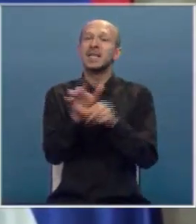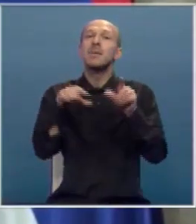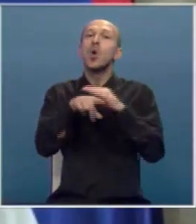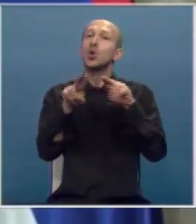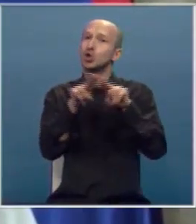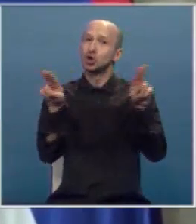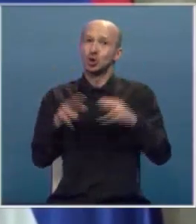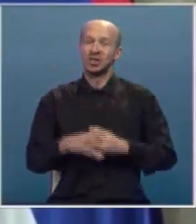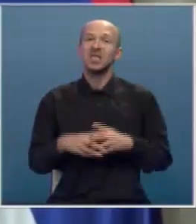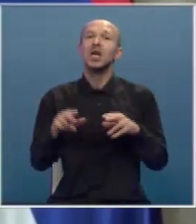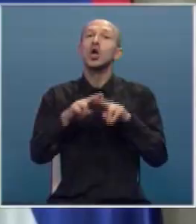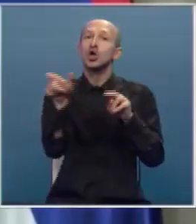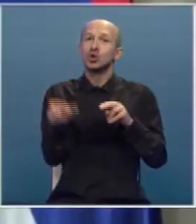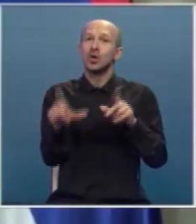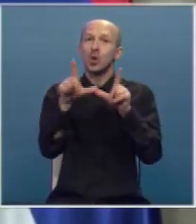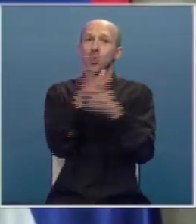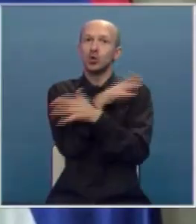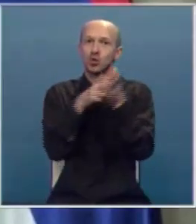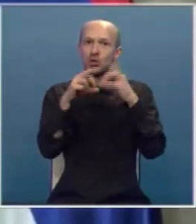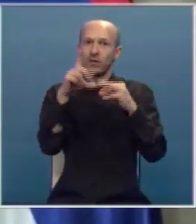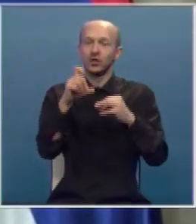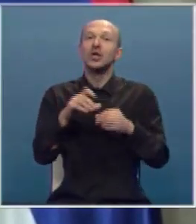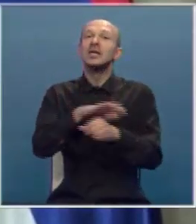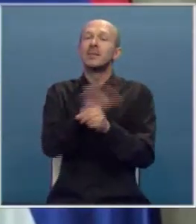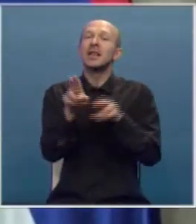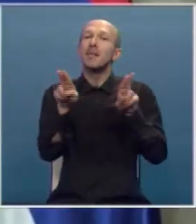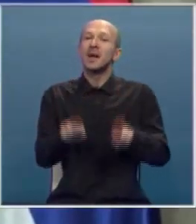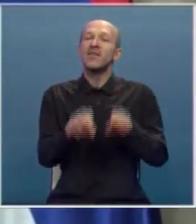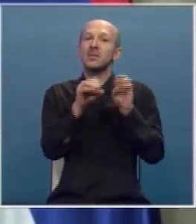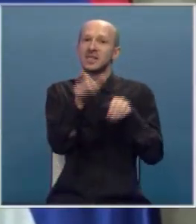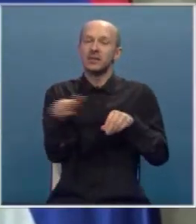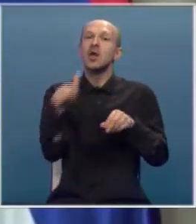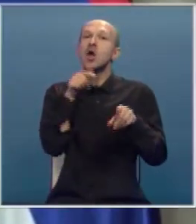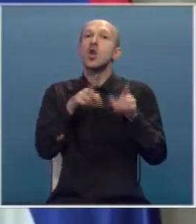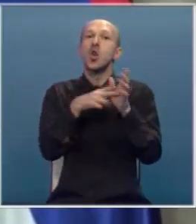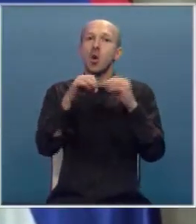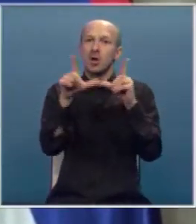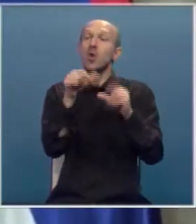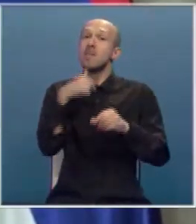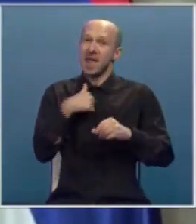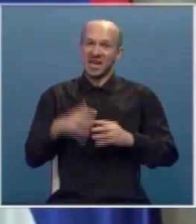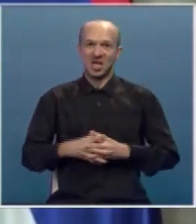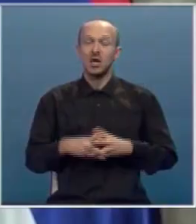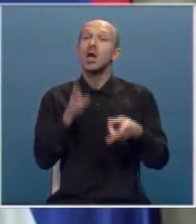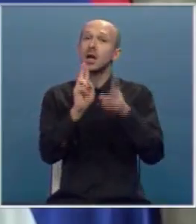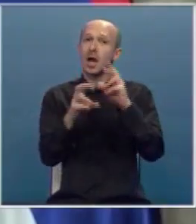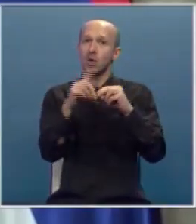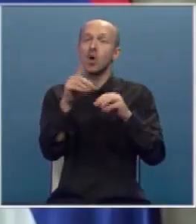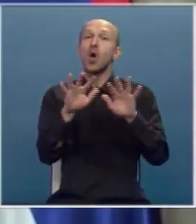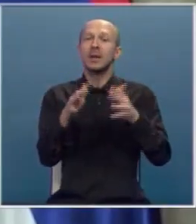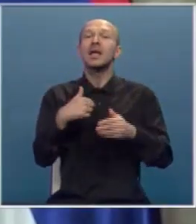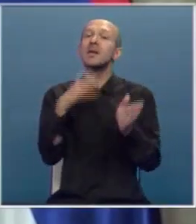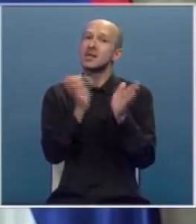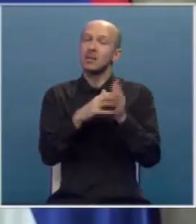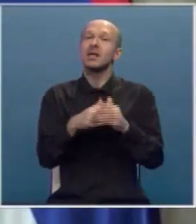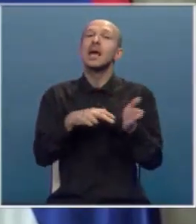sudnici sudija Uzunović zapretila pravnim savjetnicima, kolegi Nobilu i mene, kako bi otprilike mi